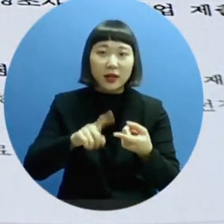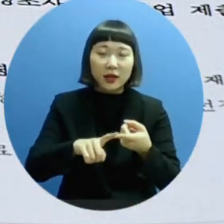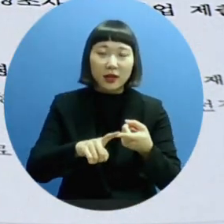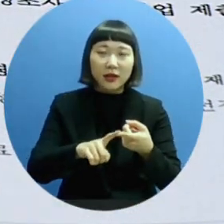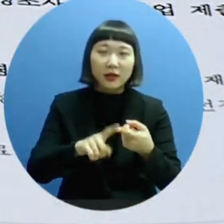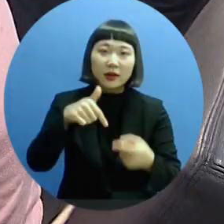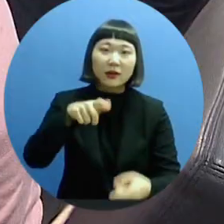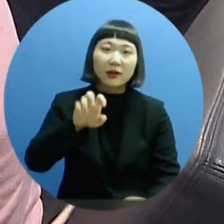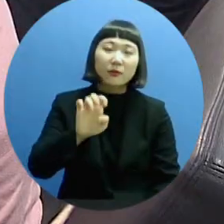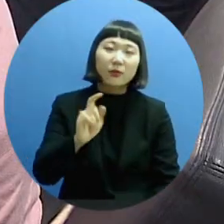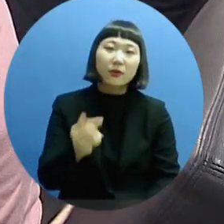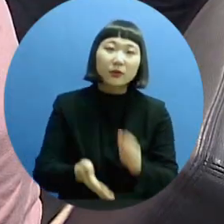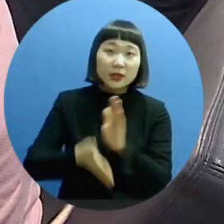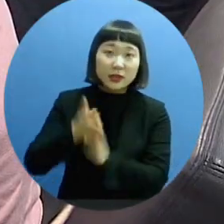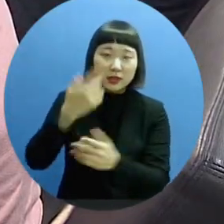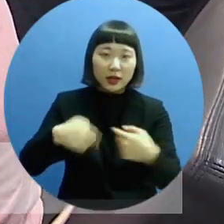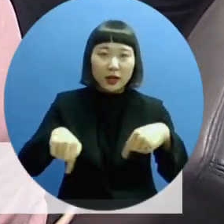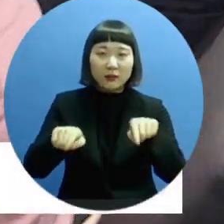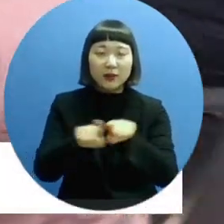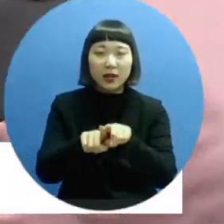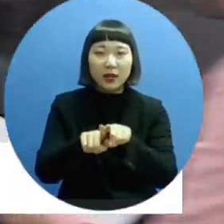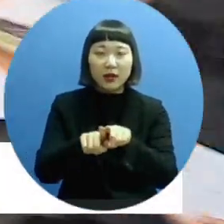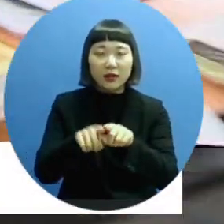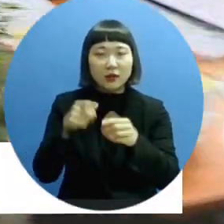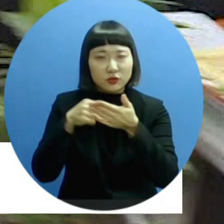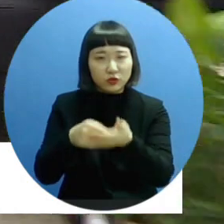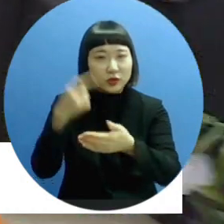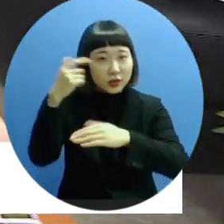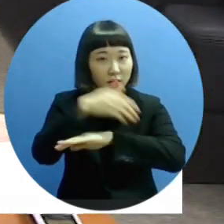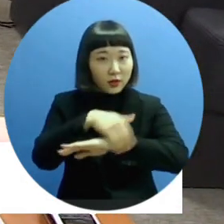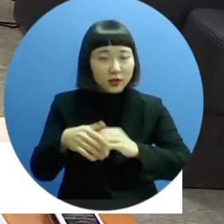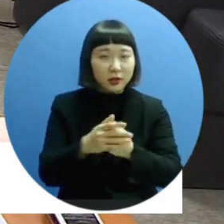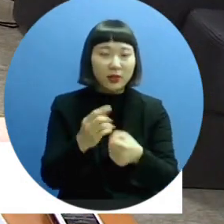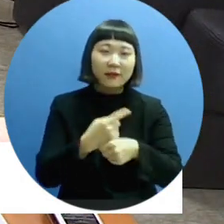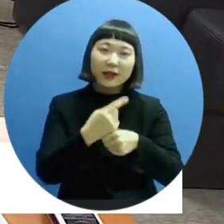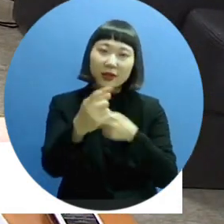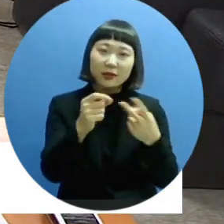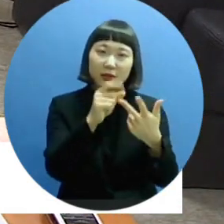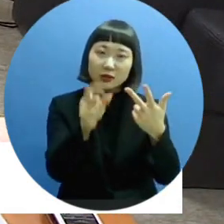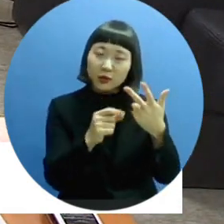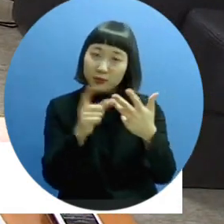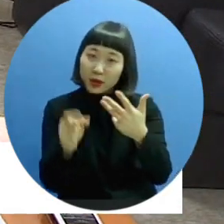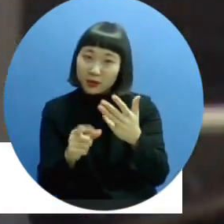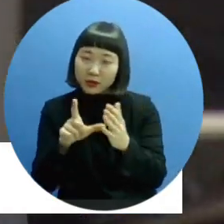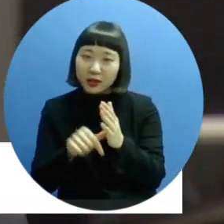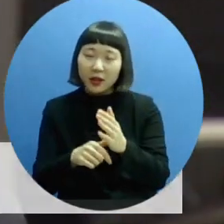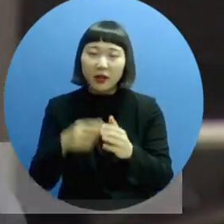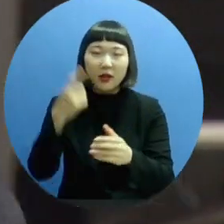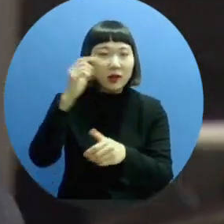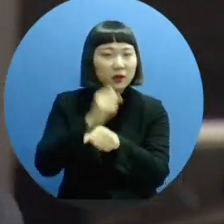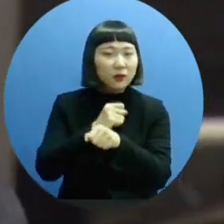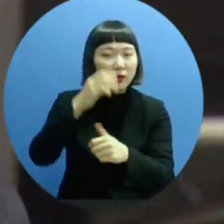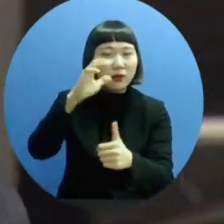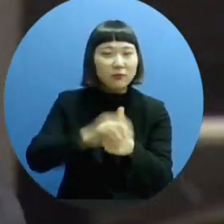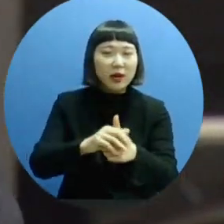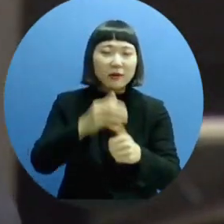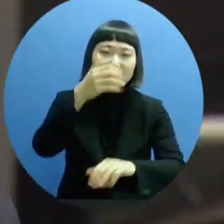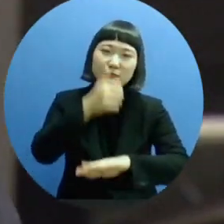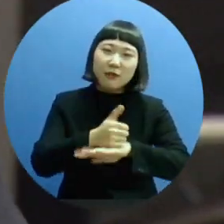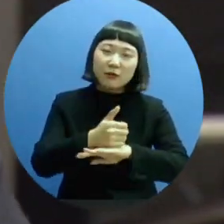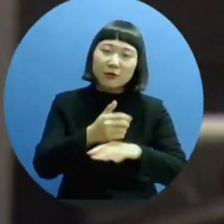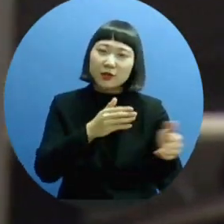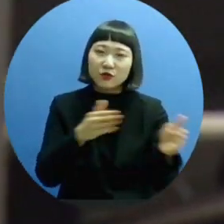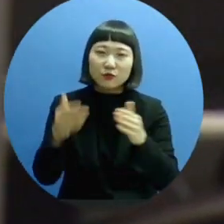찾겠다는 계획입니다. 용역은 내년 7월에서 8월쯤 마무리될 예정입니다. 5호선 연장 협약 패싱 뒤 뒤늦게